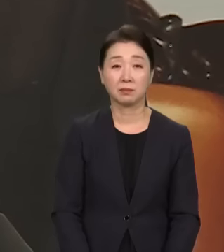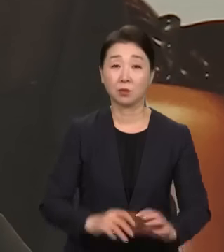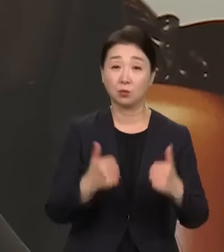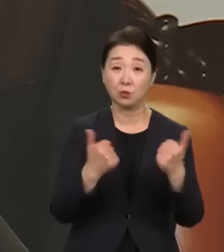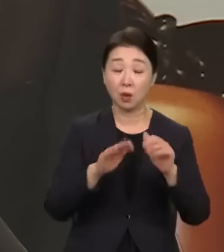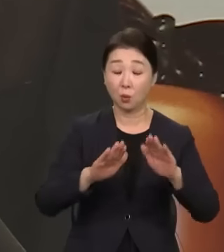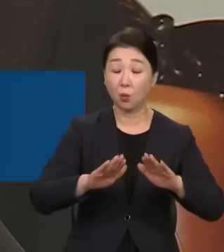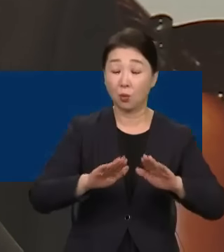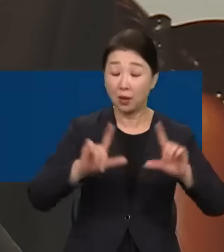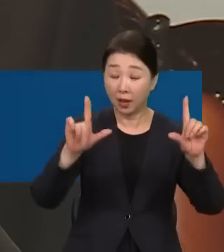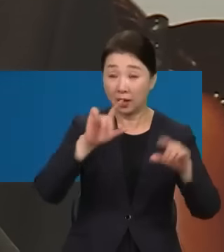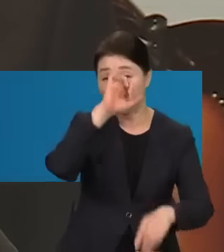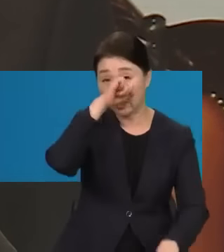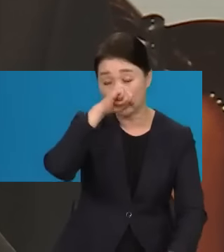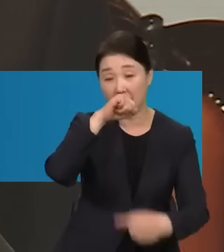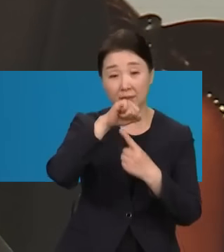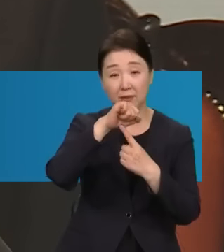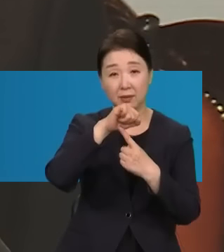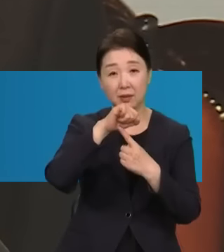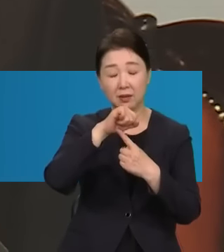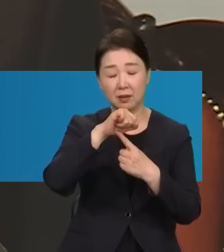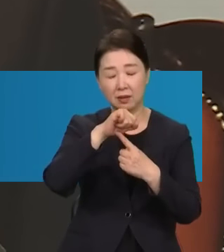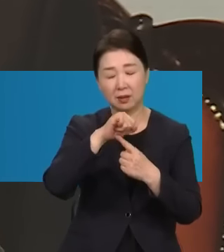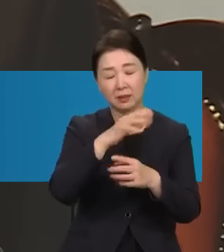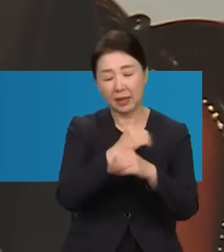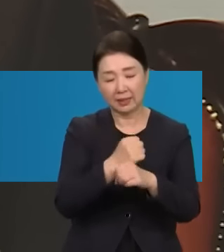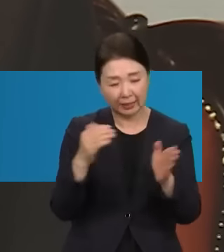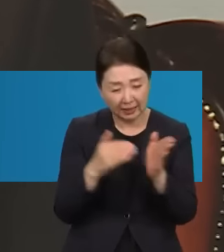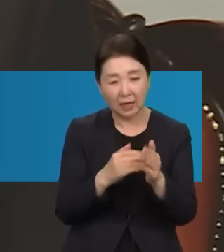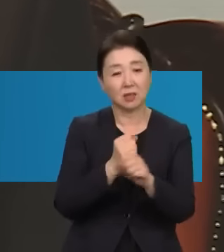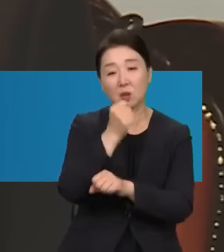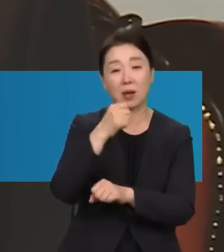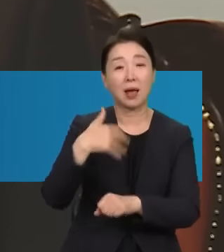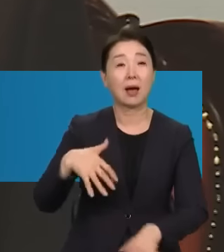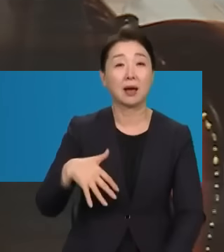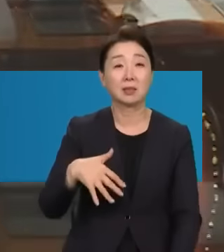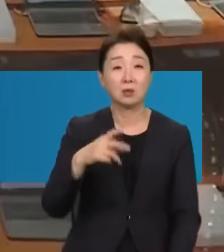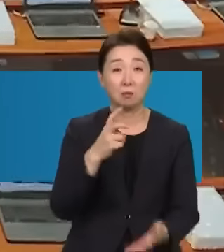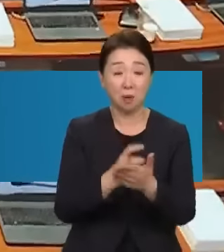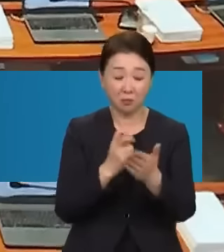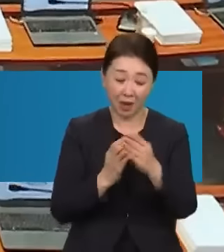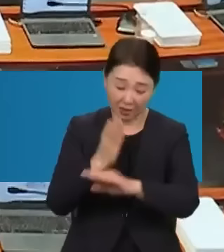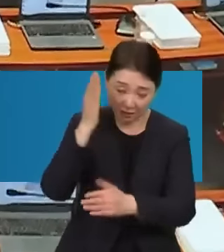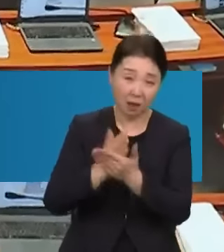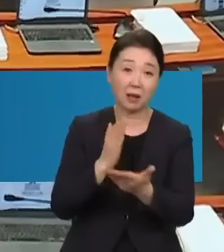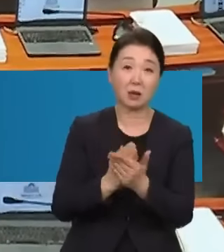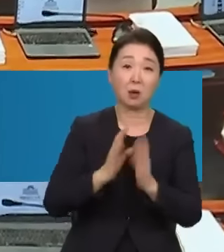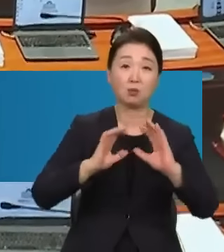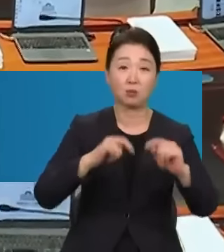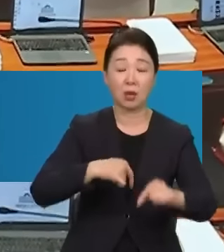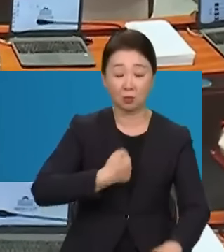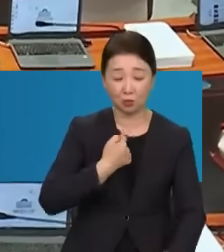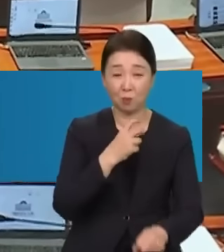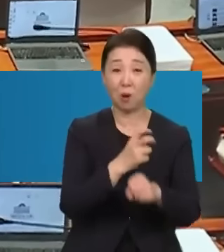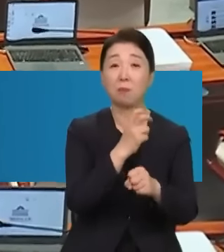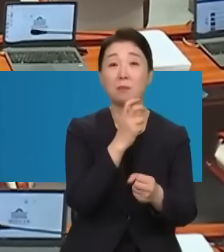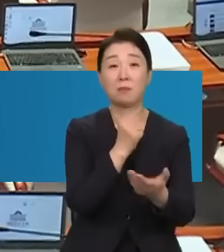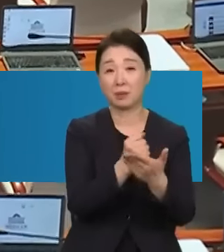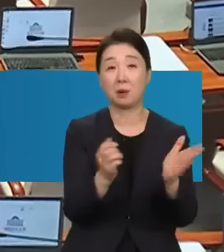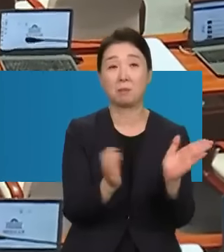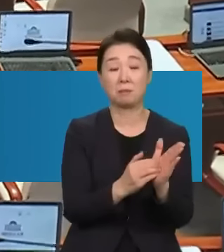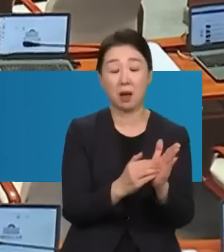국회가 올해도 예산안을 제때 처리하지 않았습니다. 법정 처리 시한 넘기지 말자고 국회 스스로 법을 만들어